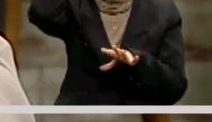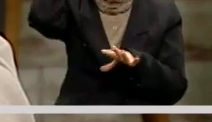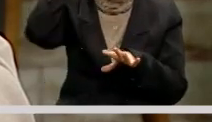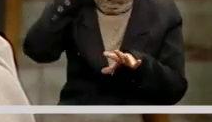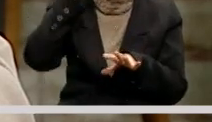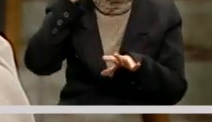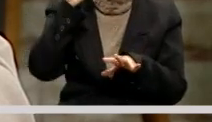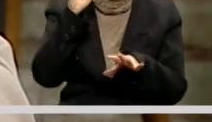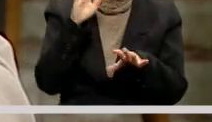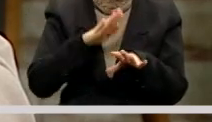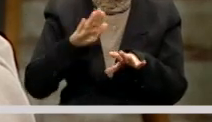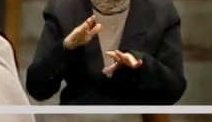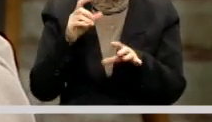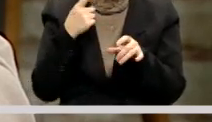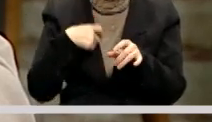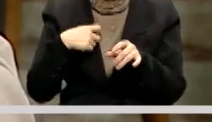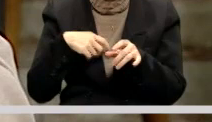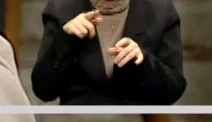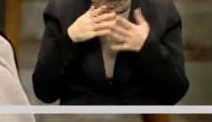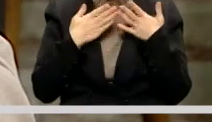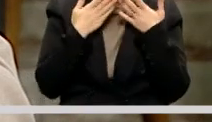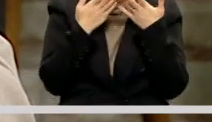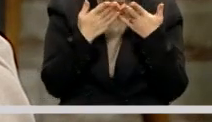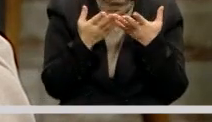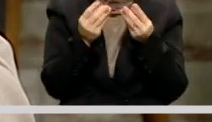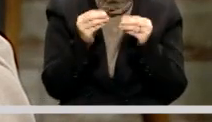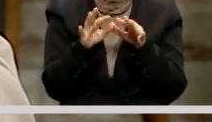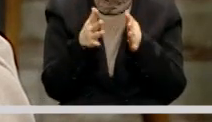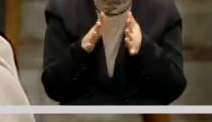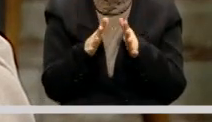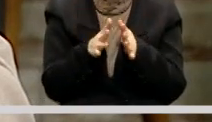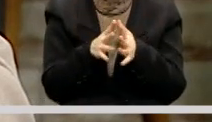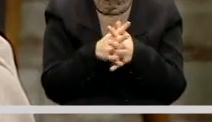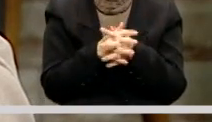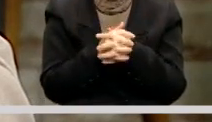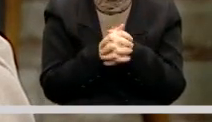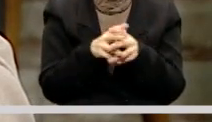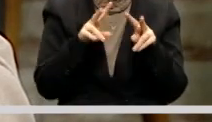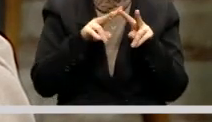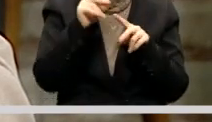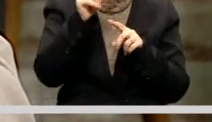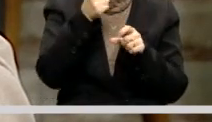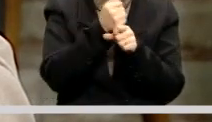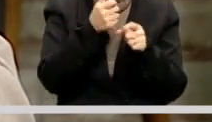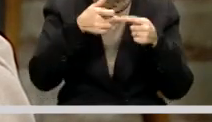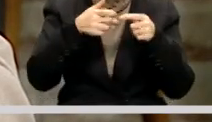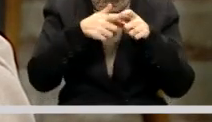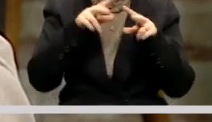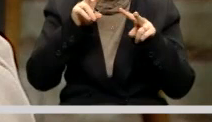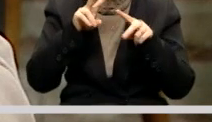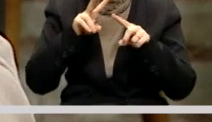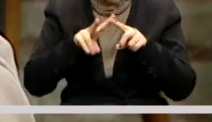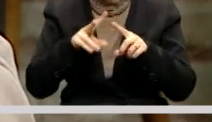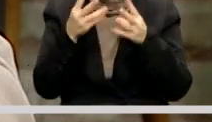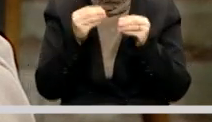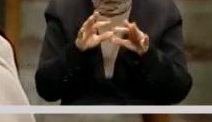migreninde özellikle siklik kusma eşlik edebiliyor. Aralıklı kusma periyotları eşlik edebiliyor. Değerlendirmeden